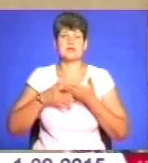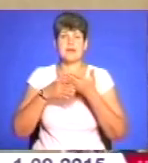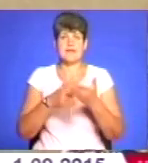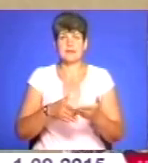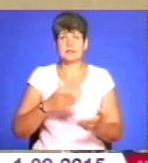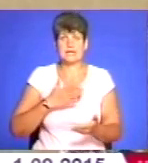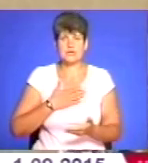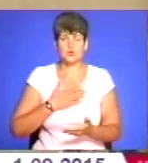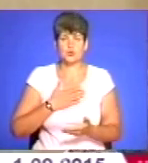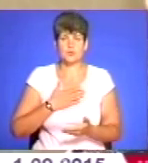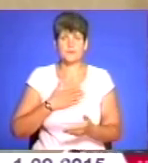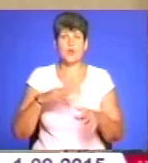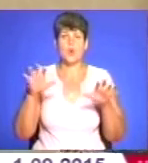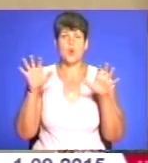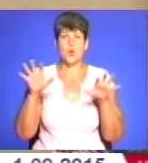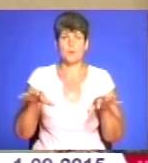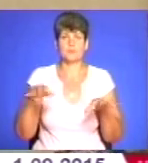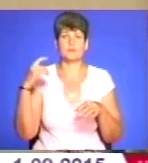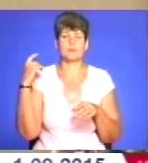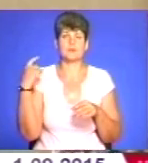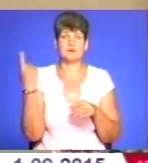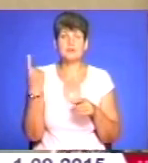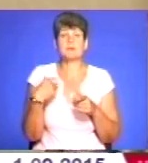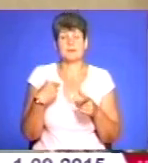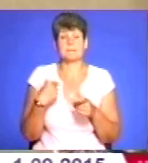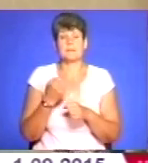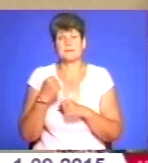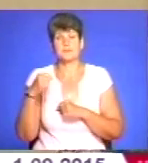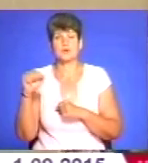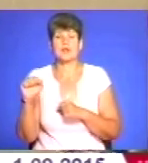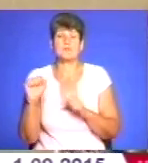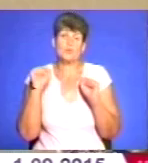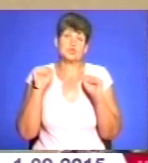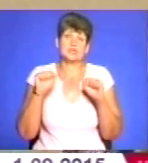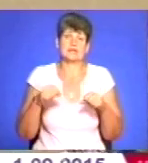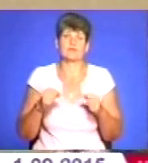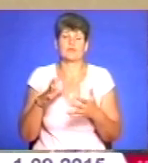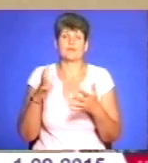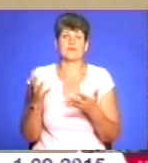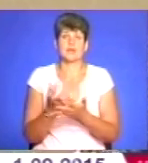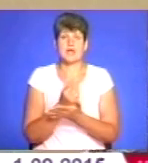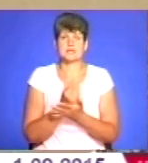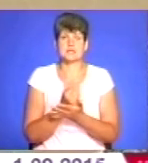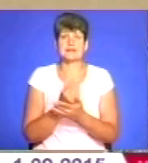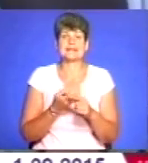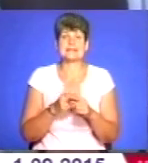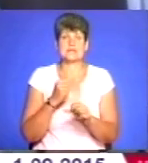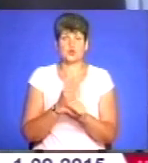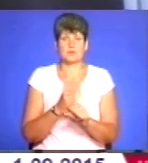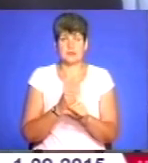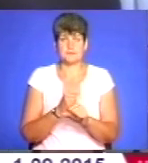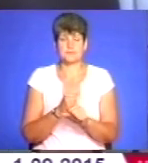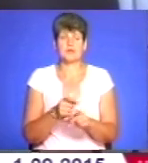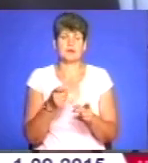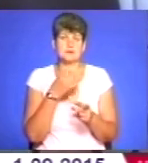нашого губернатора, ми якось подолаємо і, по можливості, нам вдасться це зробити. До